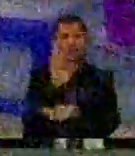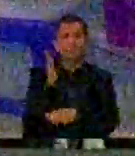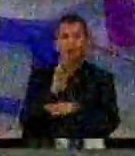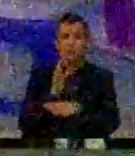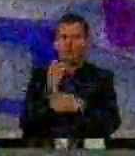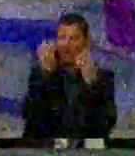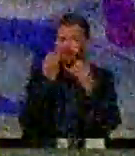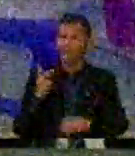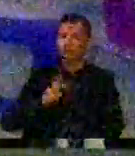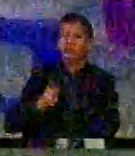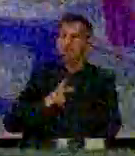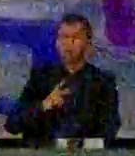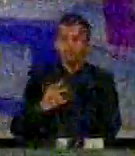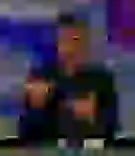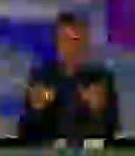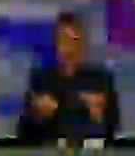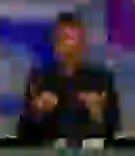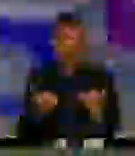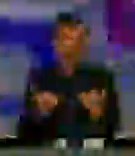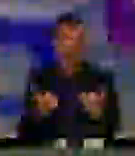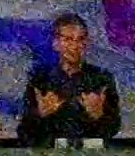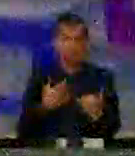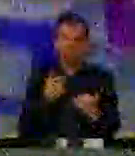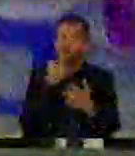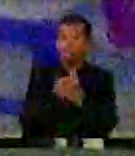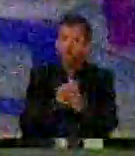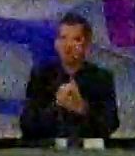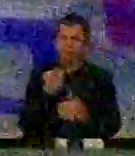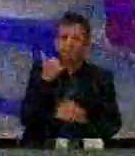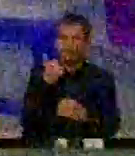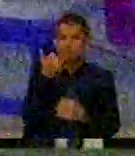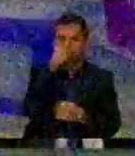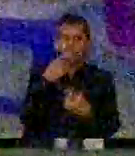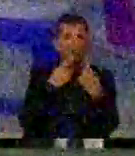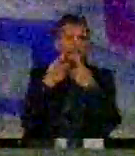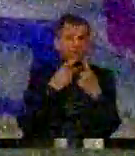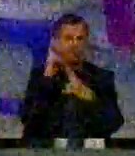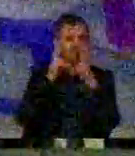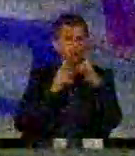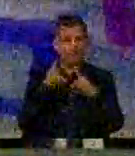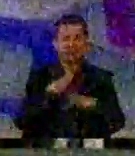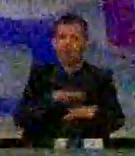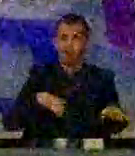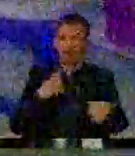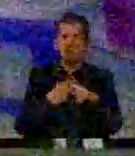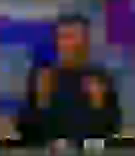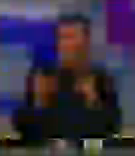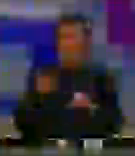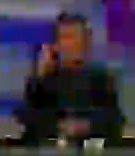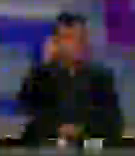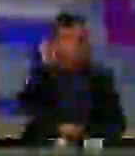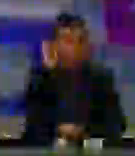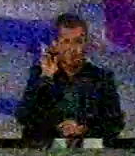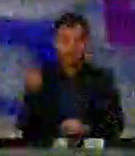qytetar, sot unë do të përshëndes fillimisht iniciativën për këtë debat parlamentar, po ashtu edhe gatishmërinë e kryeministrit që të